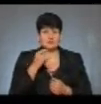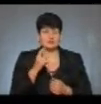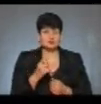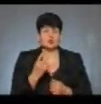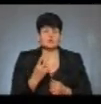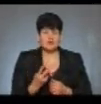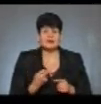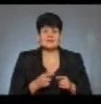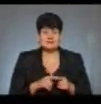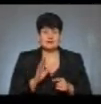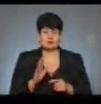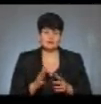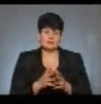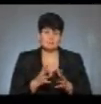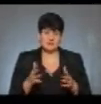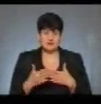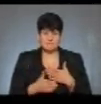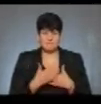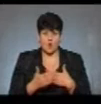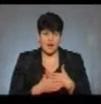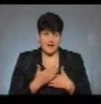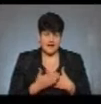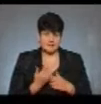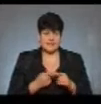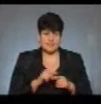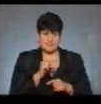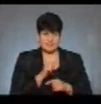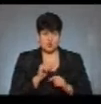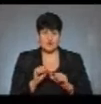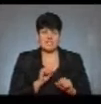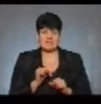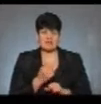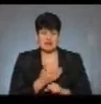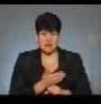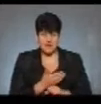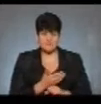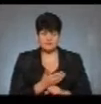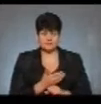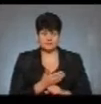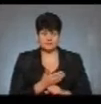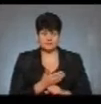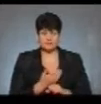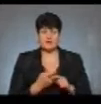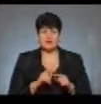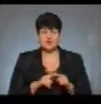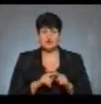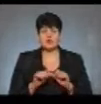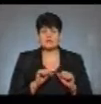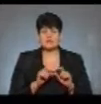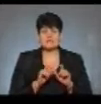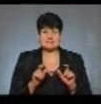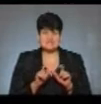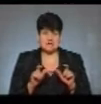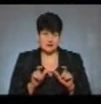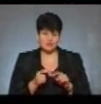вже буде набагато більше покарання для цього керівника, для цього керівника закладу, для цього